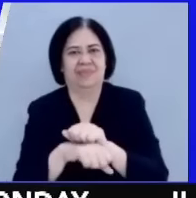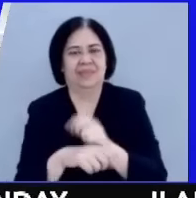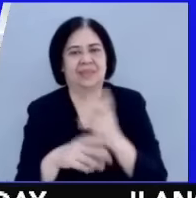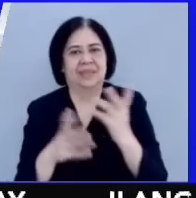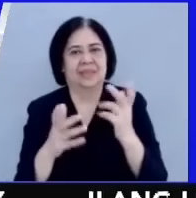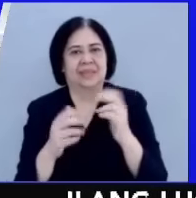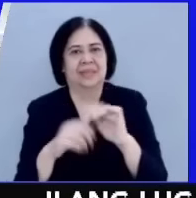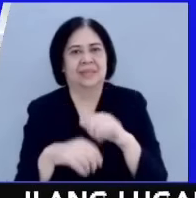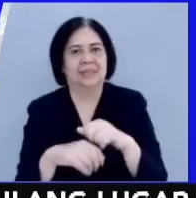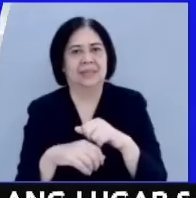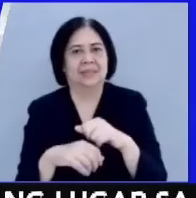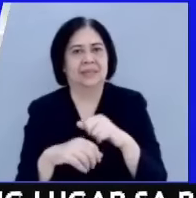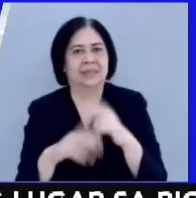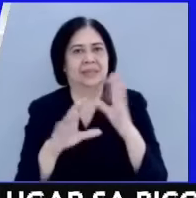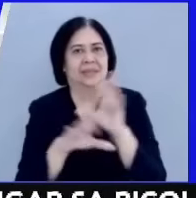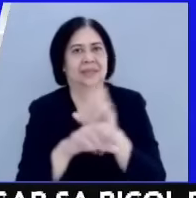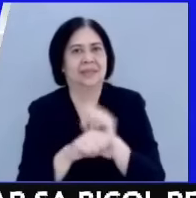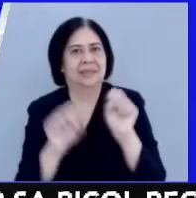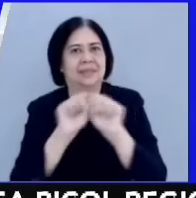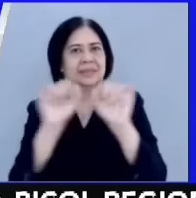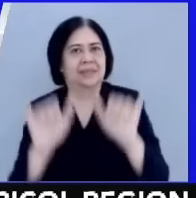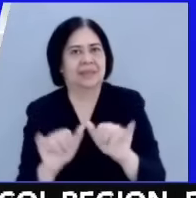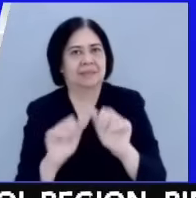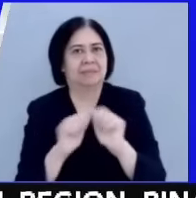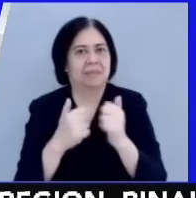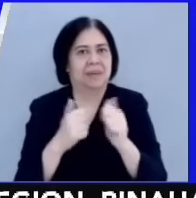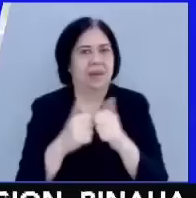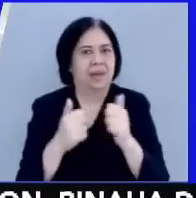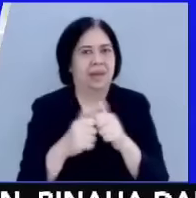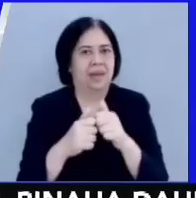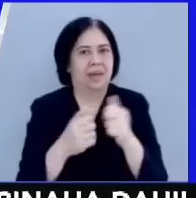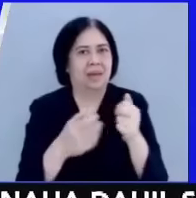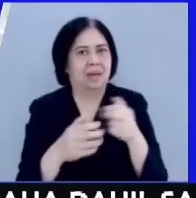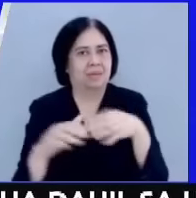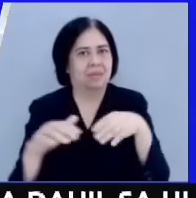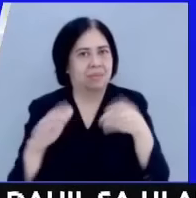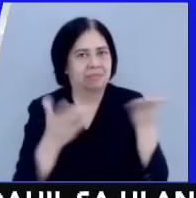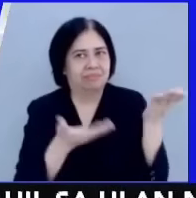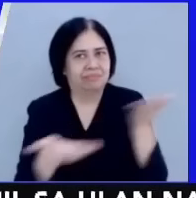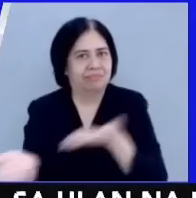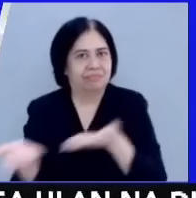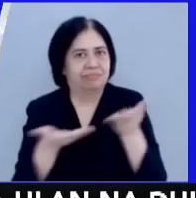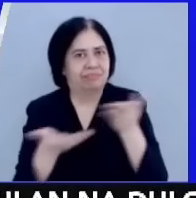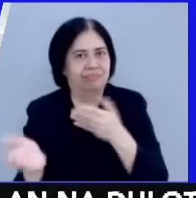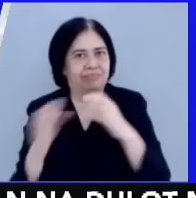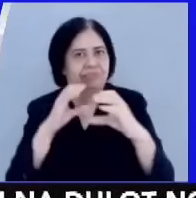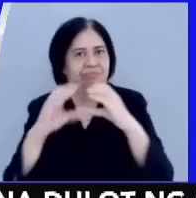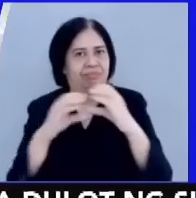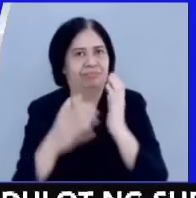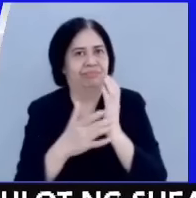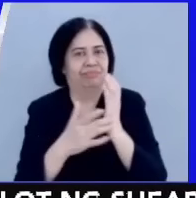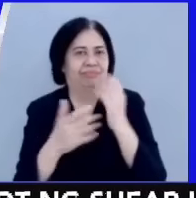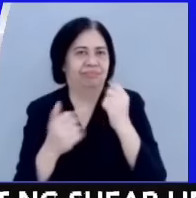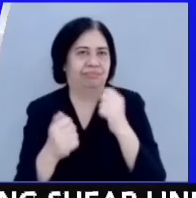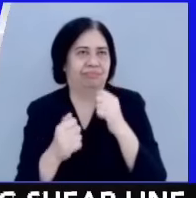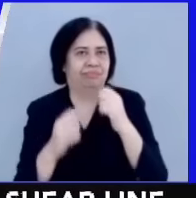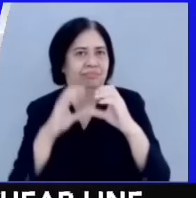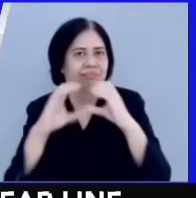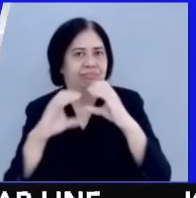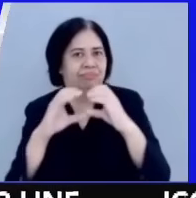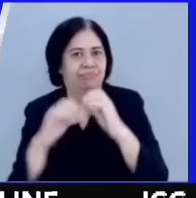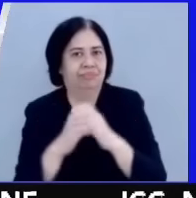may silang sistema kung paano sila nagpapasok ng mga communication devices so every week